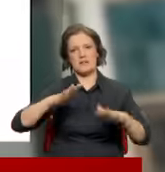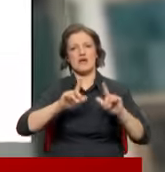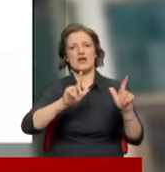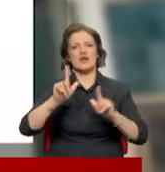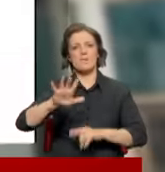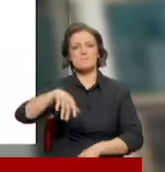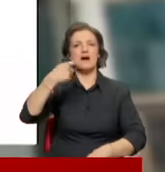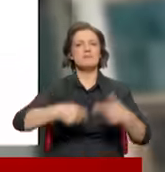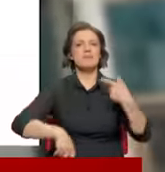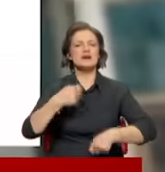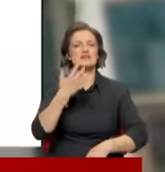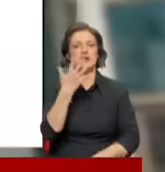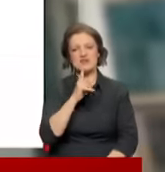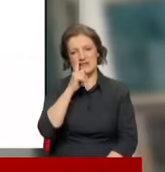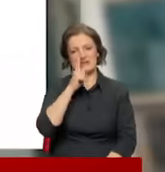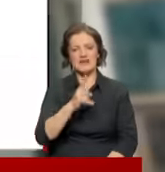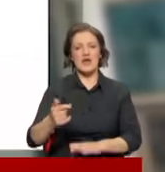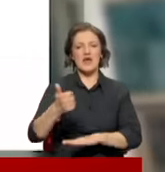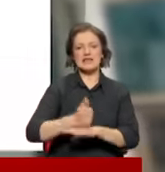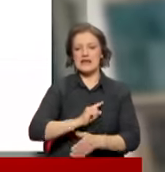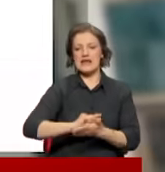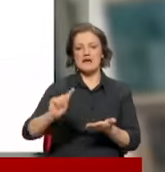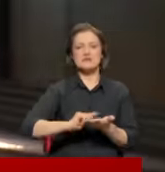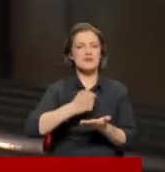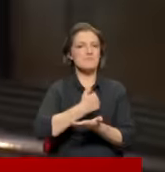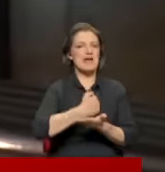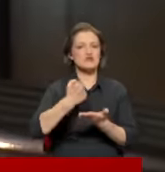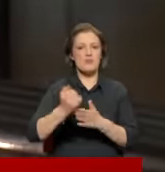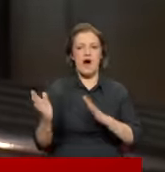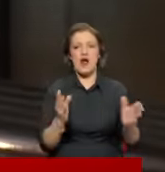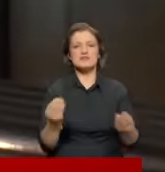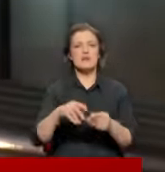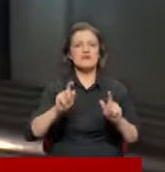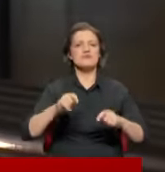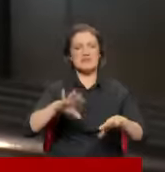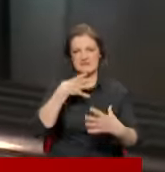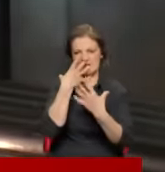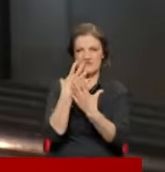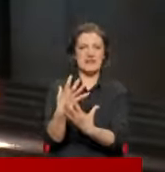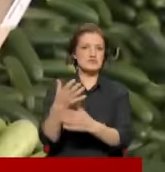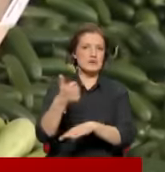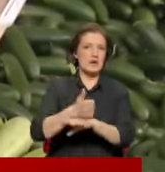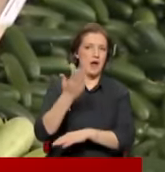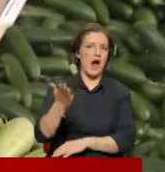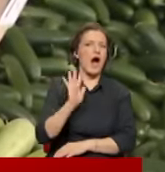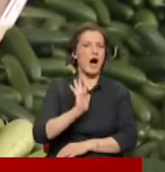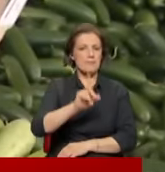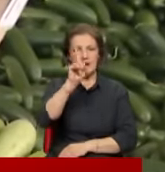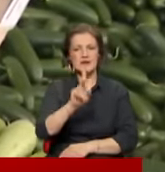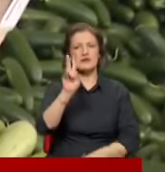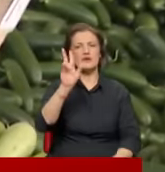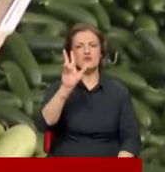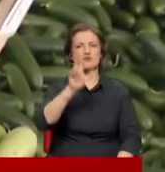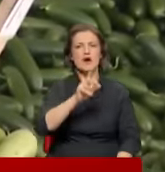gerekiyor. Merkez Bankası da 5 Nisan'da iktidara yazdığı mektupta ara zam yapılmamıştı. Olmamasını tavsiye etmişti iktidara. Ama ilk 3